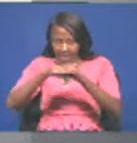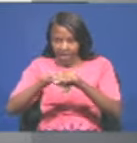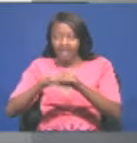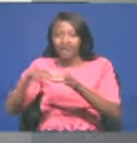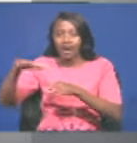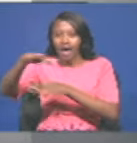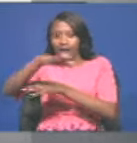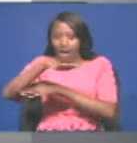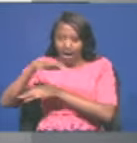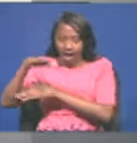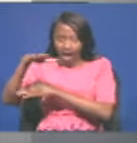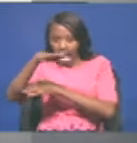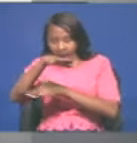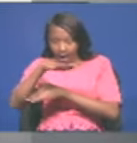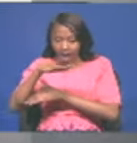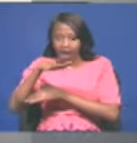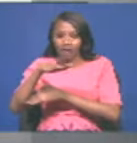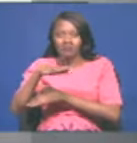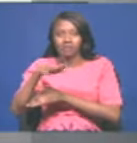ni Roslinda Tuya.